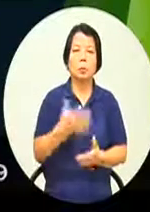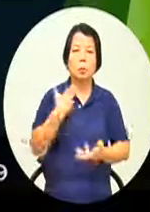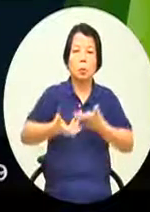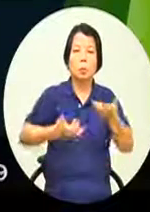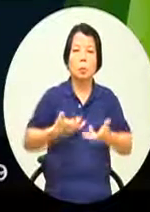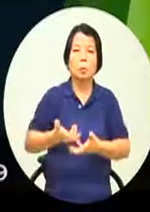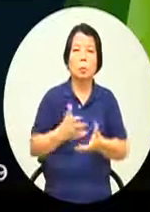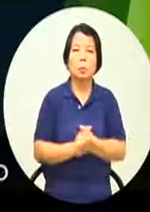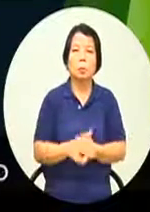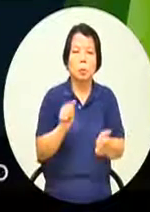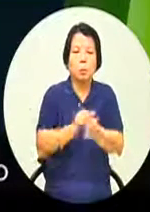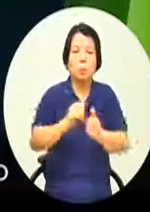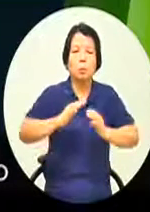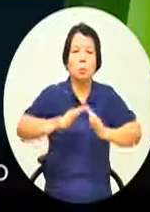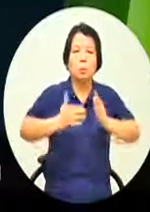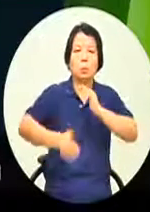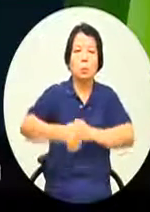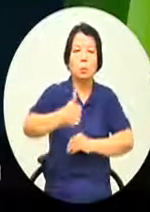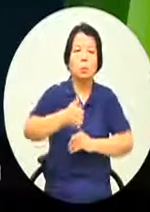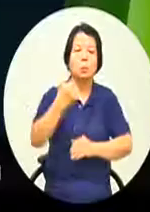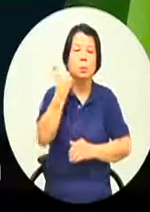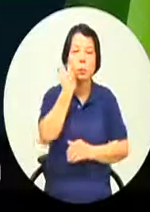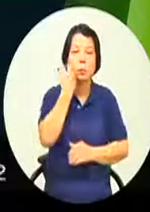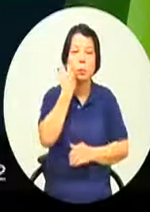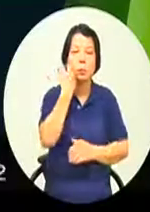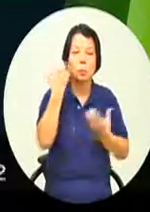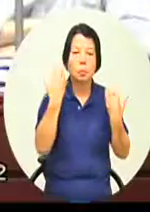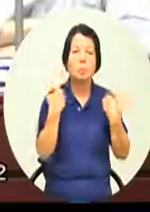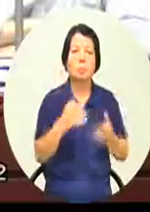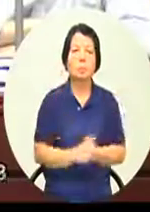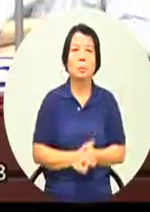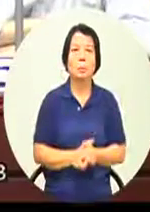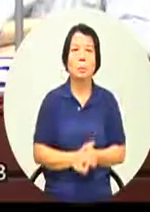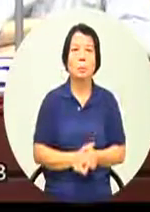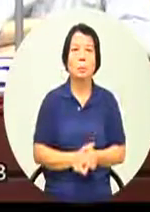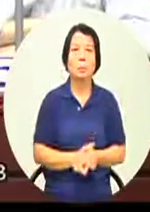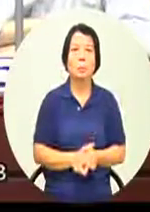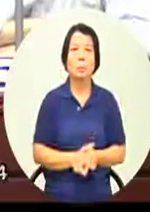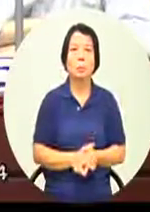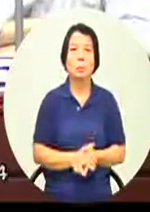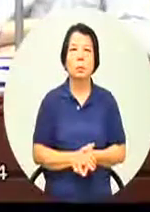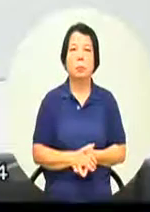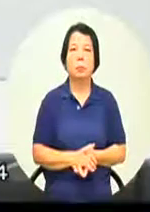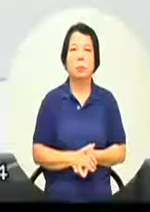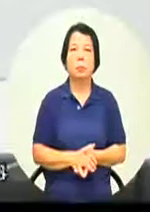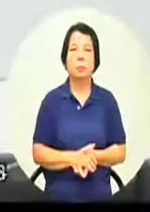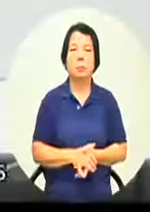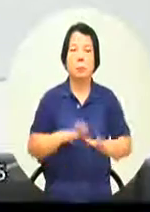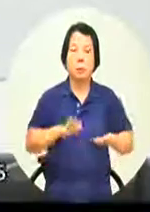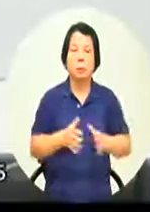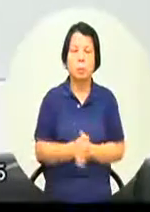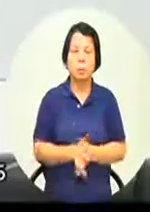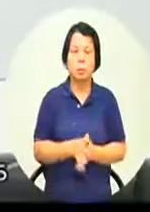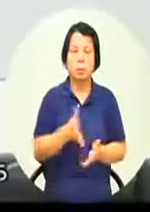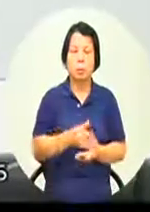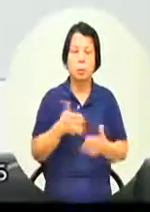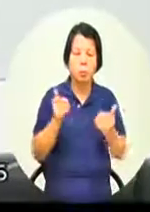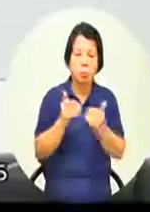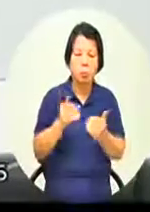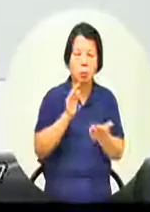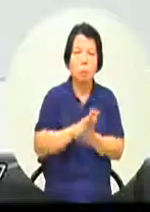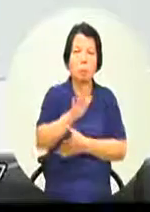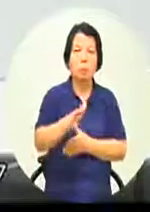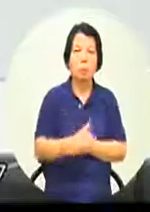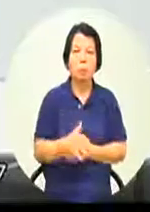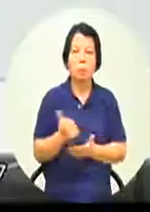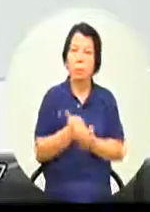长是哪一位副市长？ 啊，请局长答复。 许立明副市长。 那我今天的质询之后，我希望你可以做一件事